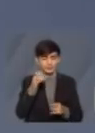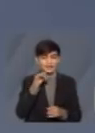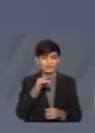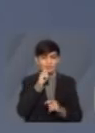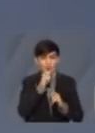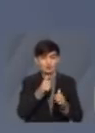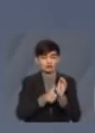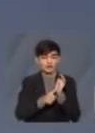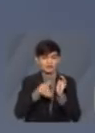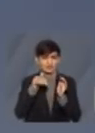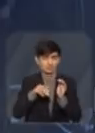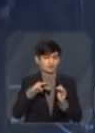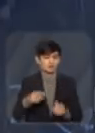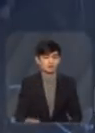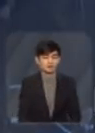сыйға береді.